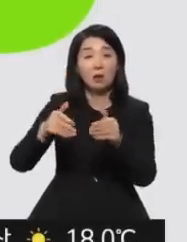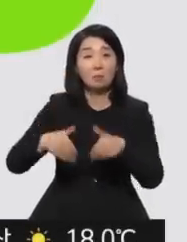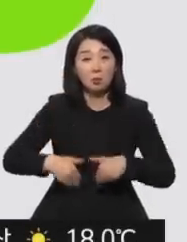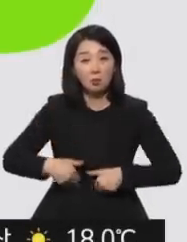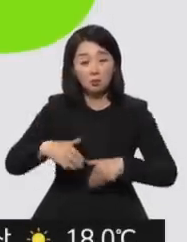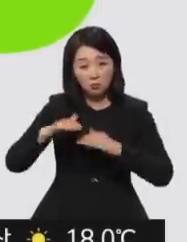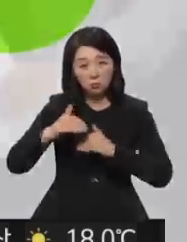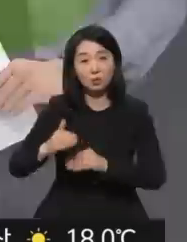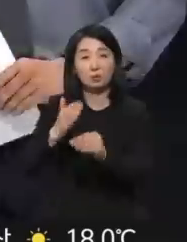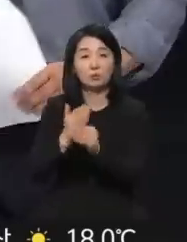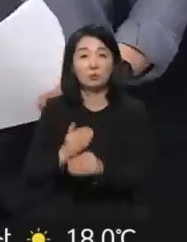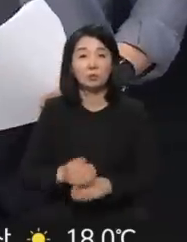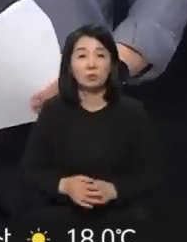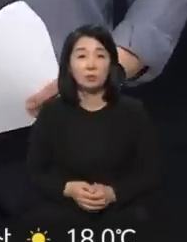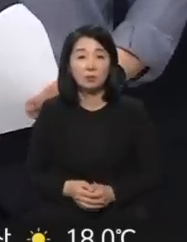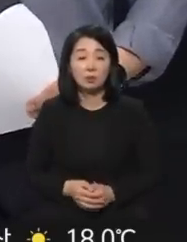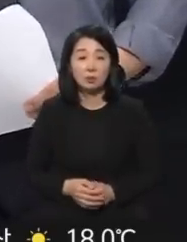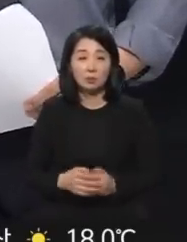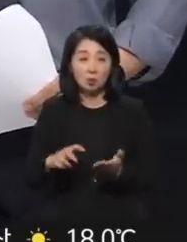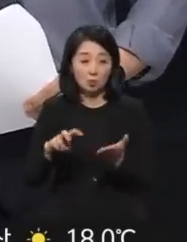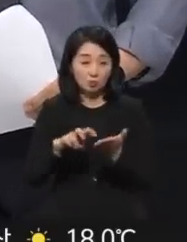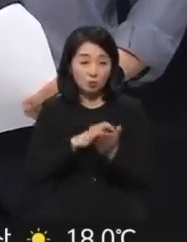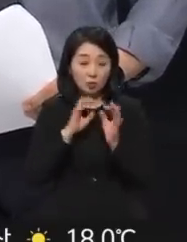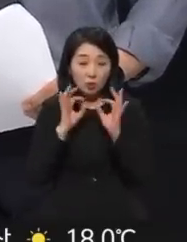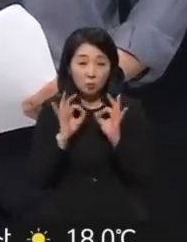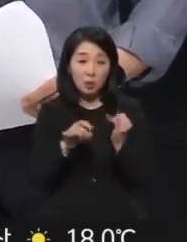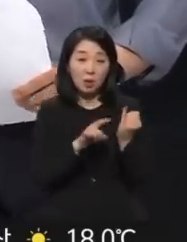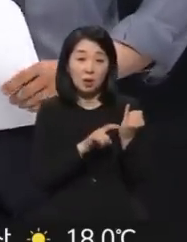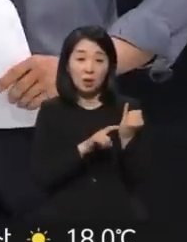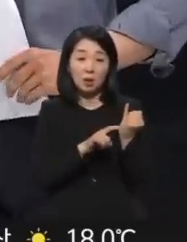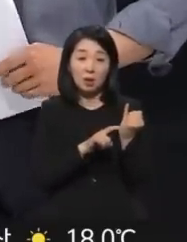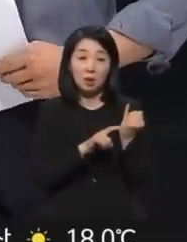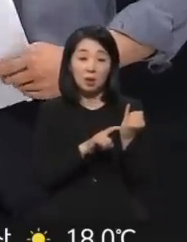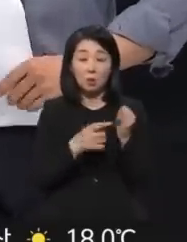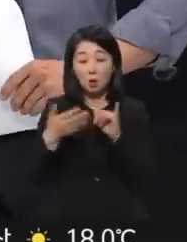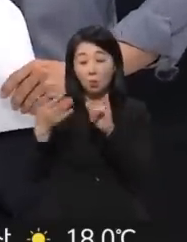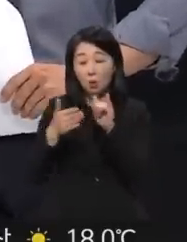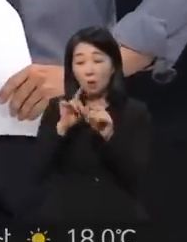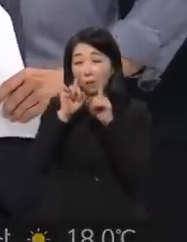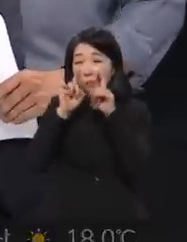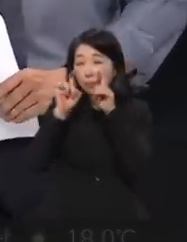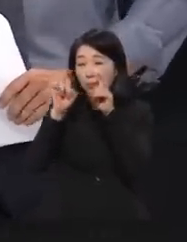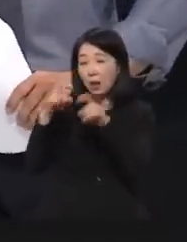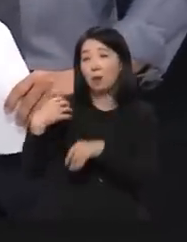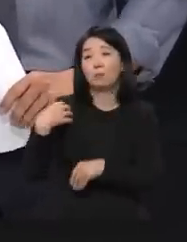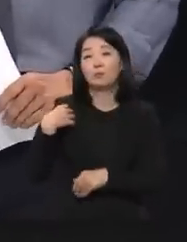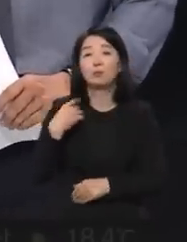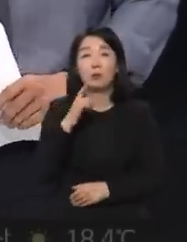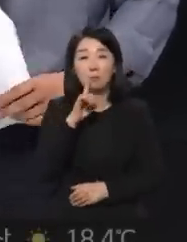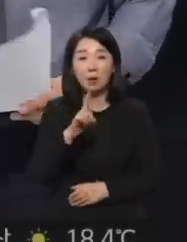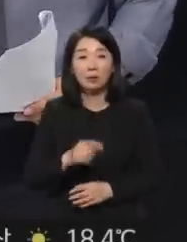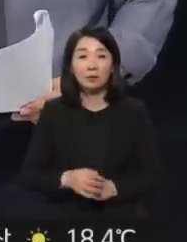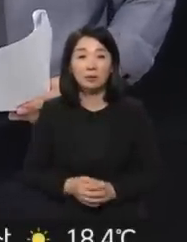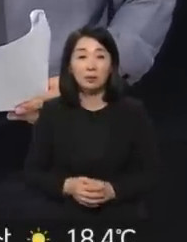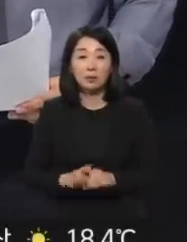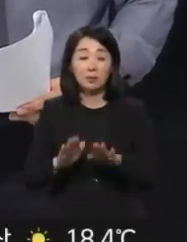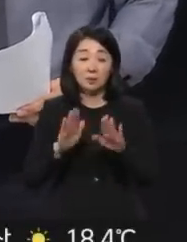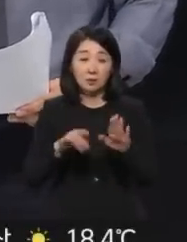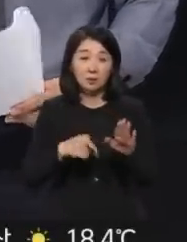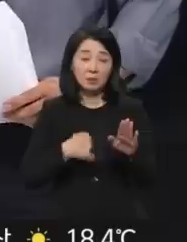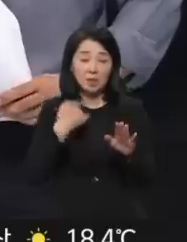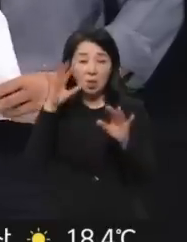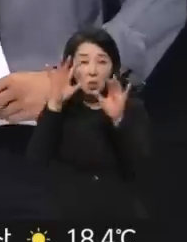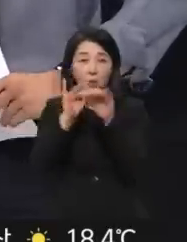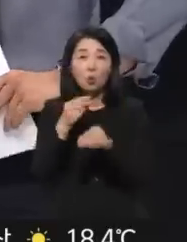중입니다. 문자 내용만 보면 이 첼리스트는 더 탐사의 의혹 제기를 부담스러워했던 걸로 보이는데요. 지금은 자신의 동의